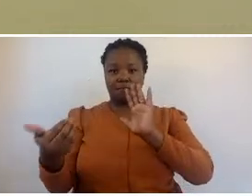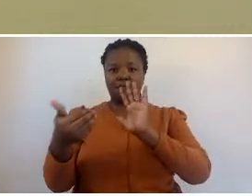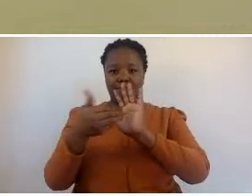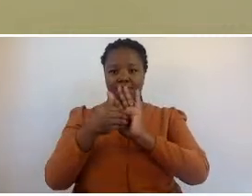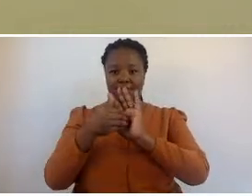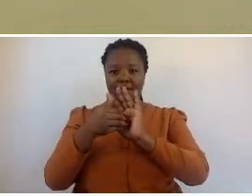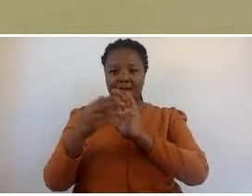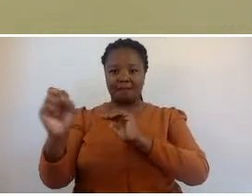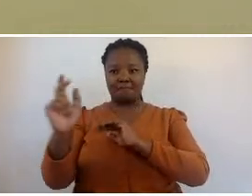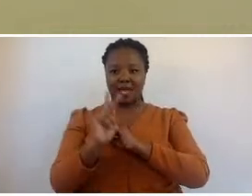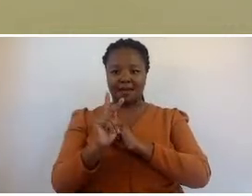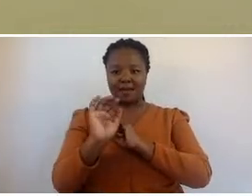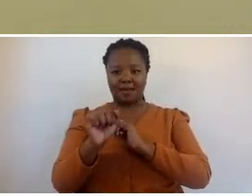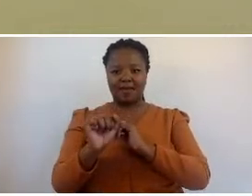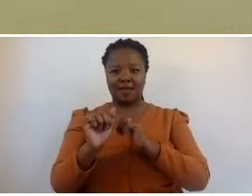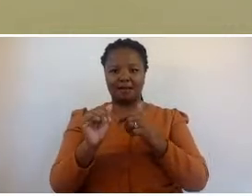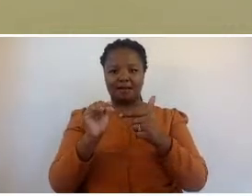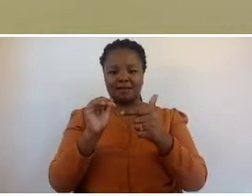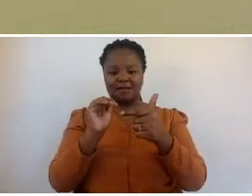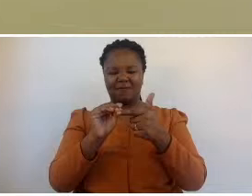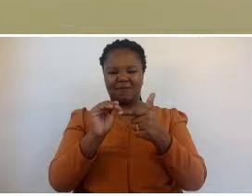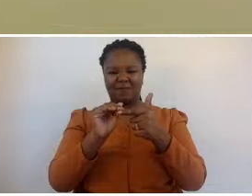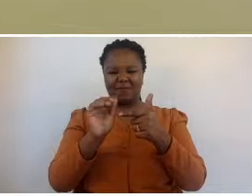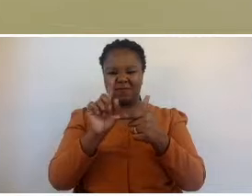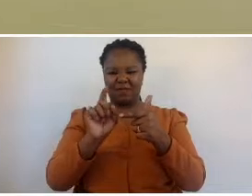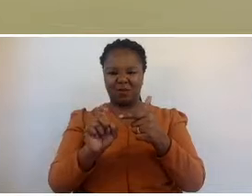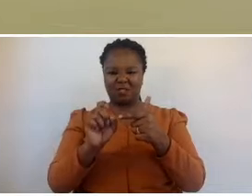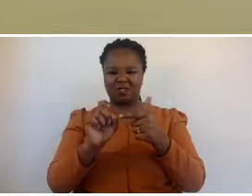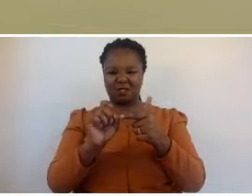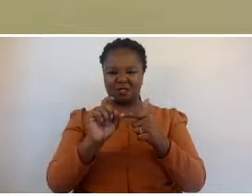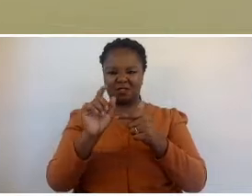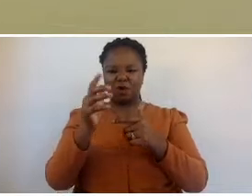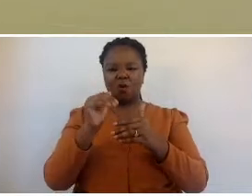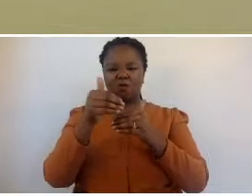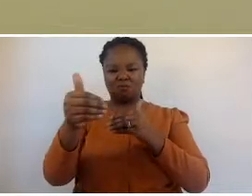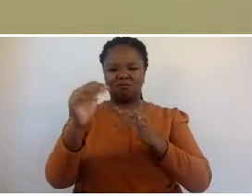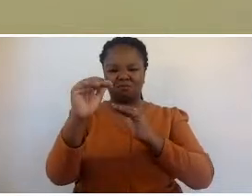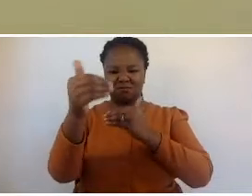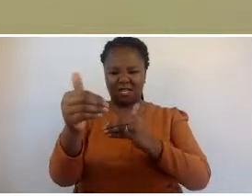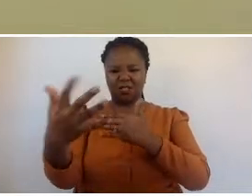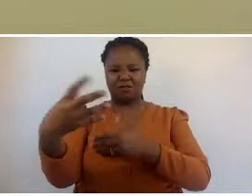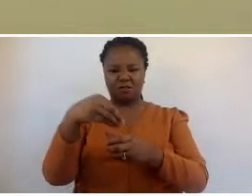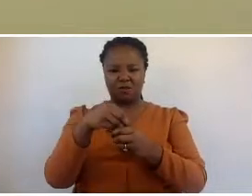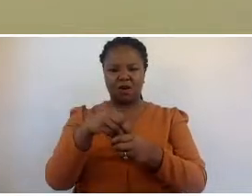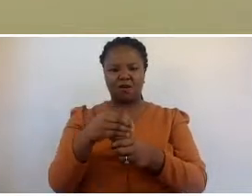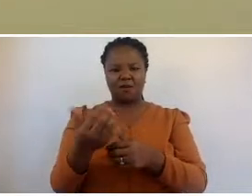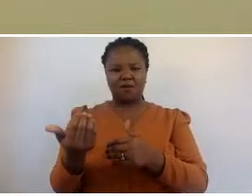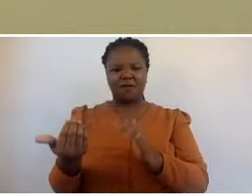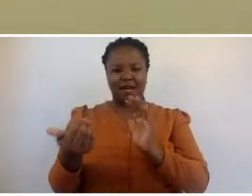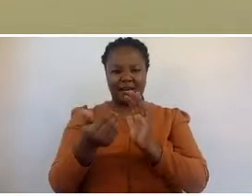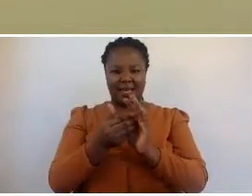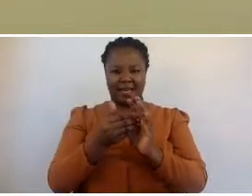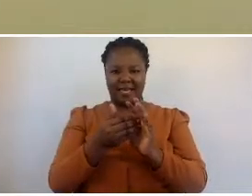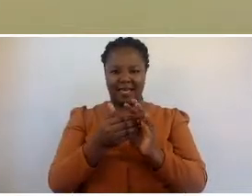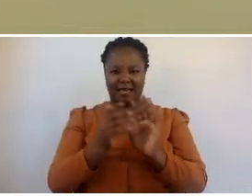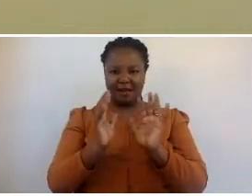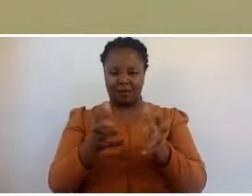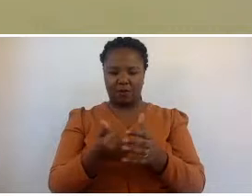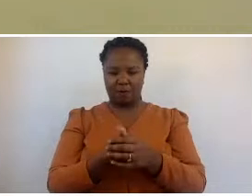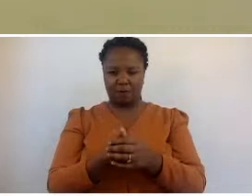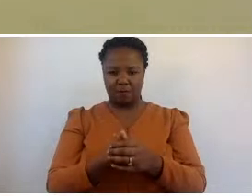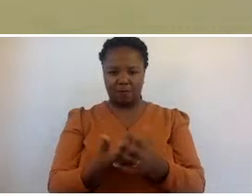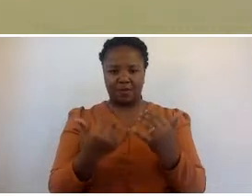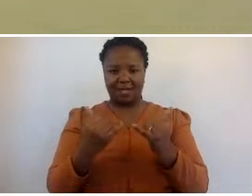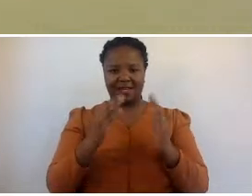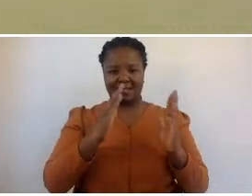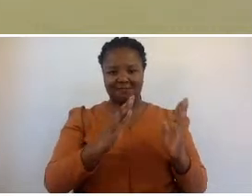qu'on pourra retrouver Jobix pour le prochain volet de cette réunion. Chers collègues,